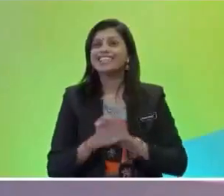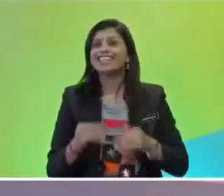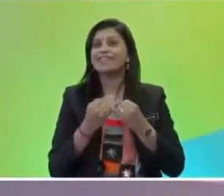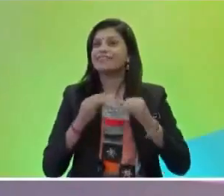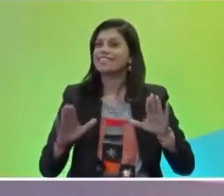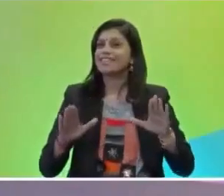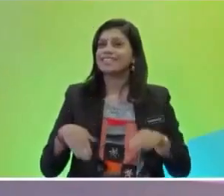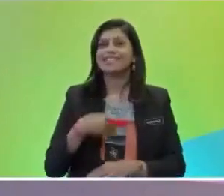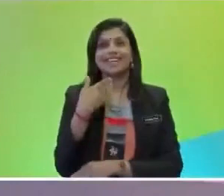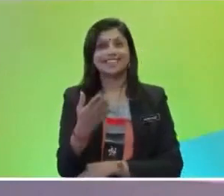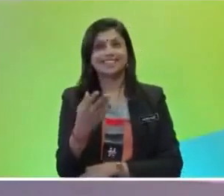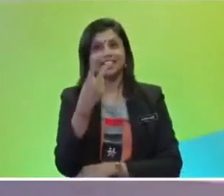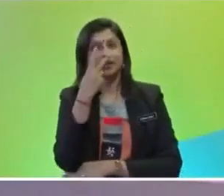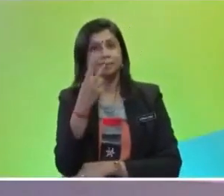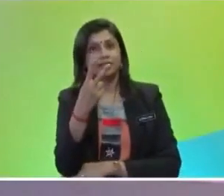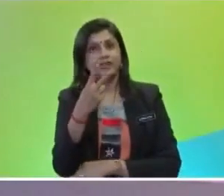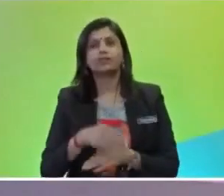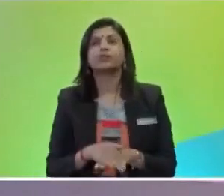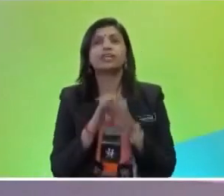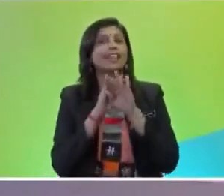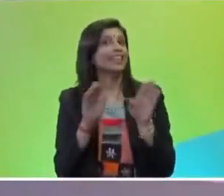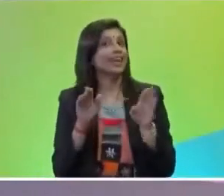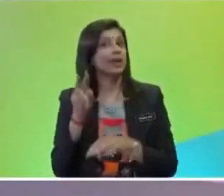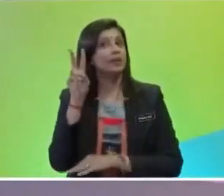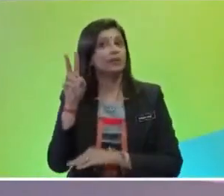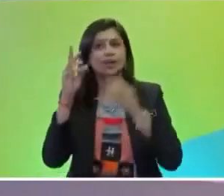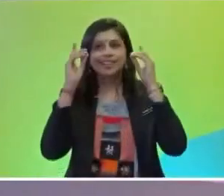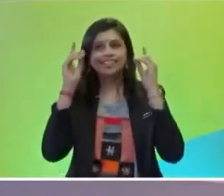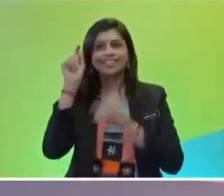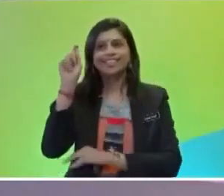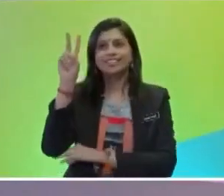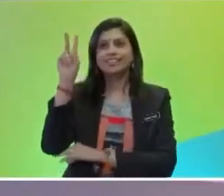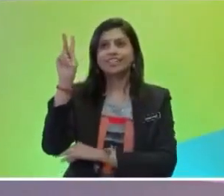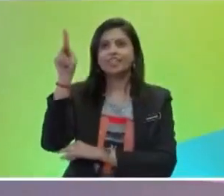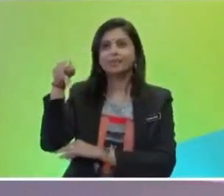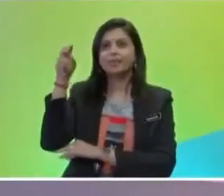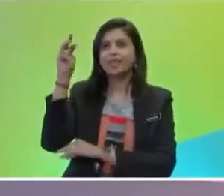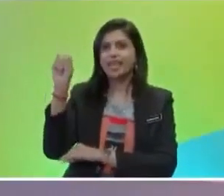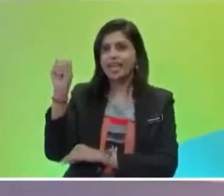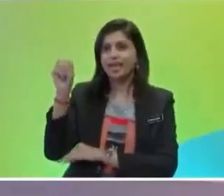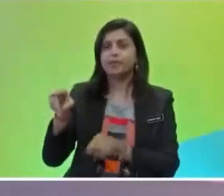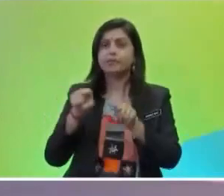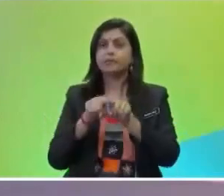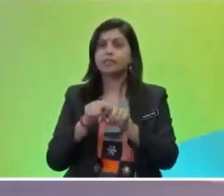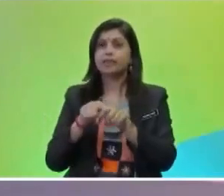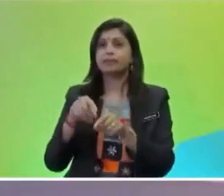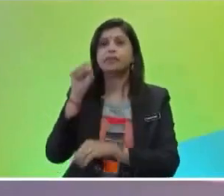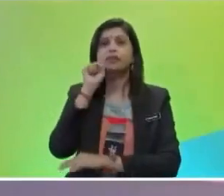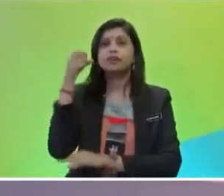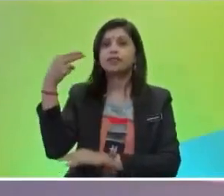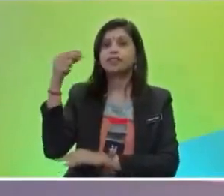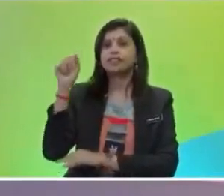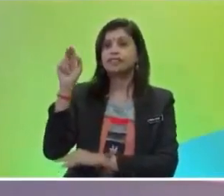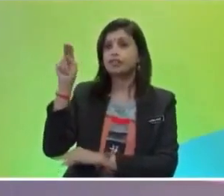Sejahtera, anda sedang menonton slot tahap 2 di Didik TV KPM bersama dengan saya, Sean Stevens, selaku pengacara